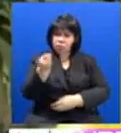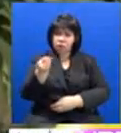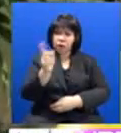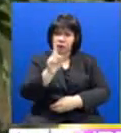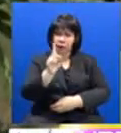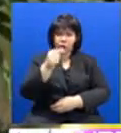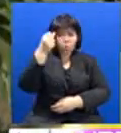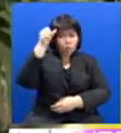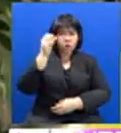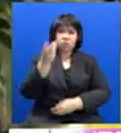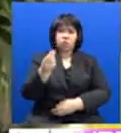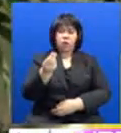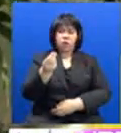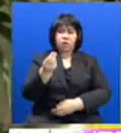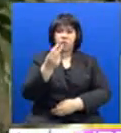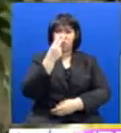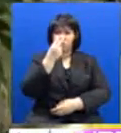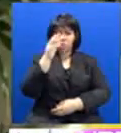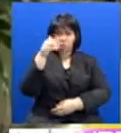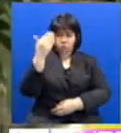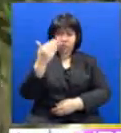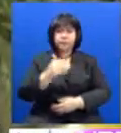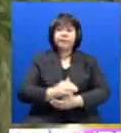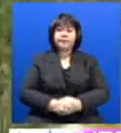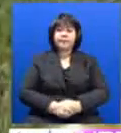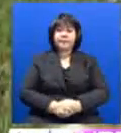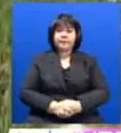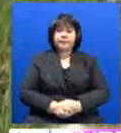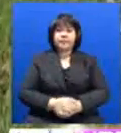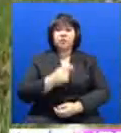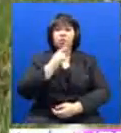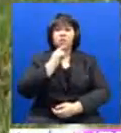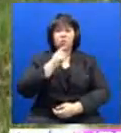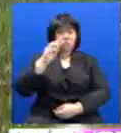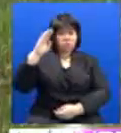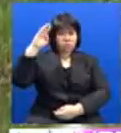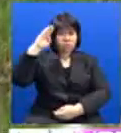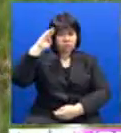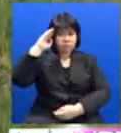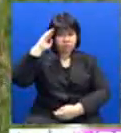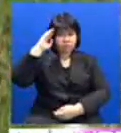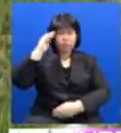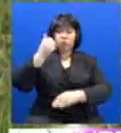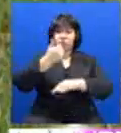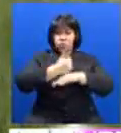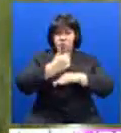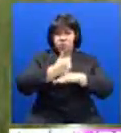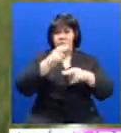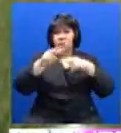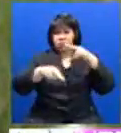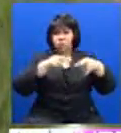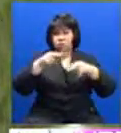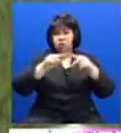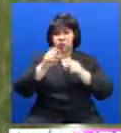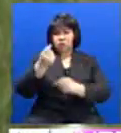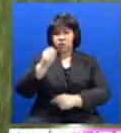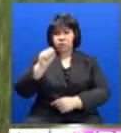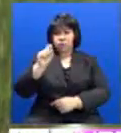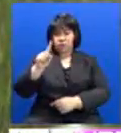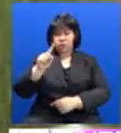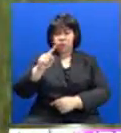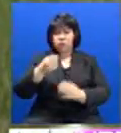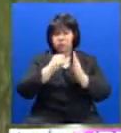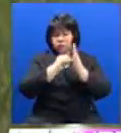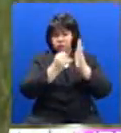มันกี่วันให้มันได้มา ขณะที่ร้อยตรีณัฐพงศ์ปัญญาหัวหน้าชุดควบคุมที่11มณฑลทหารบก